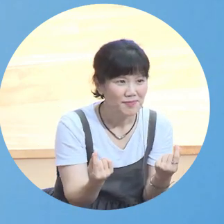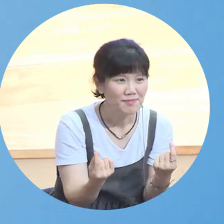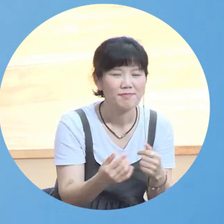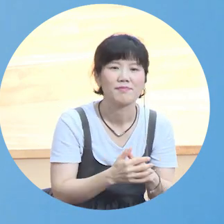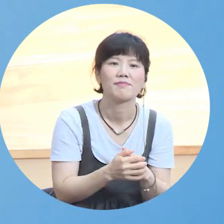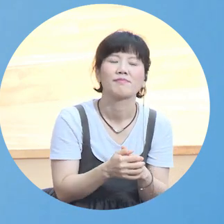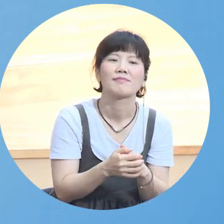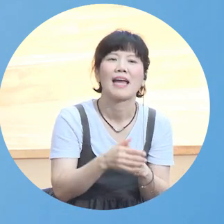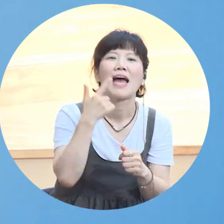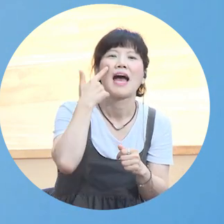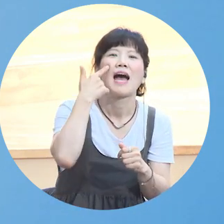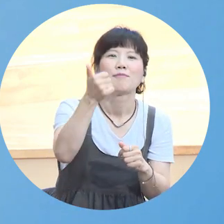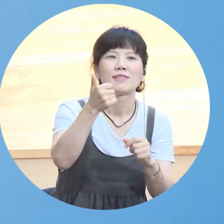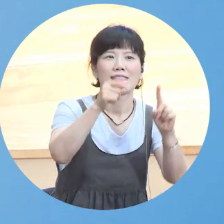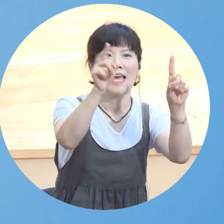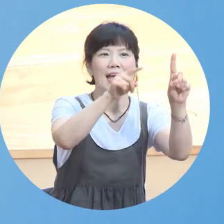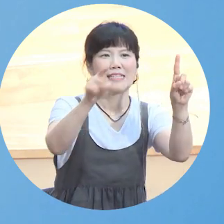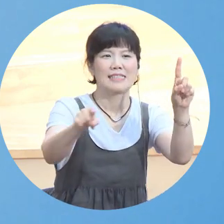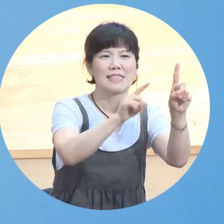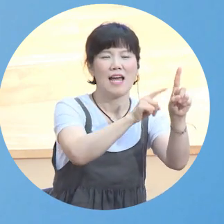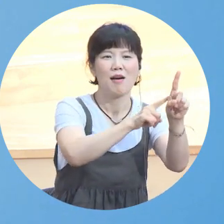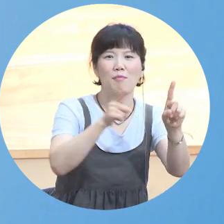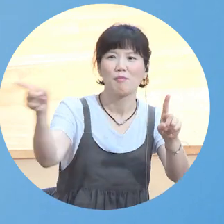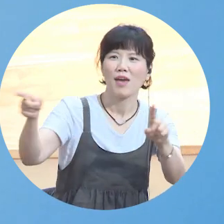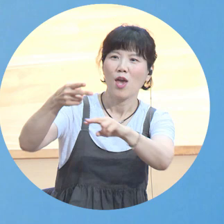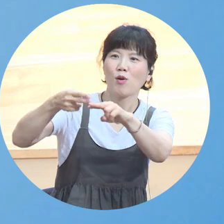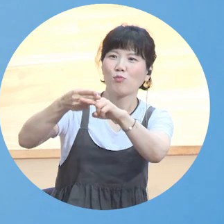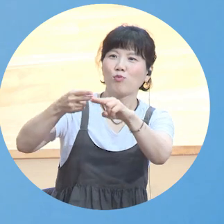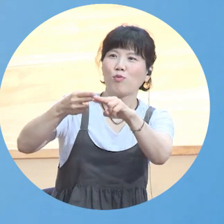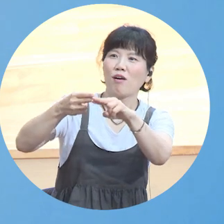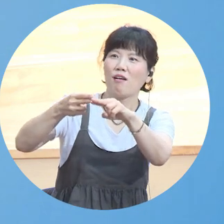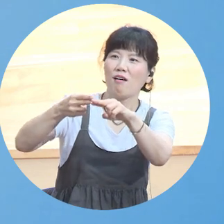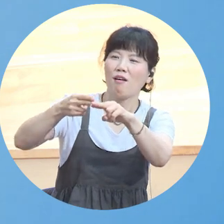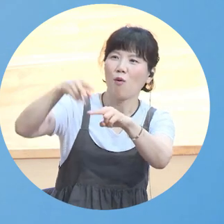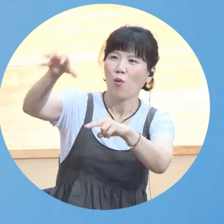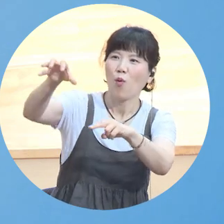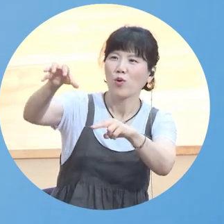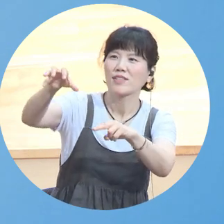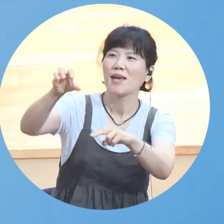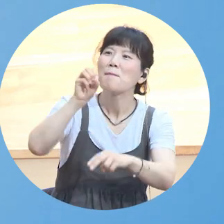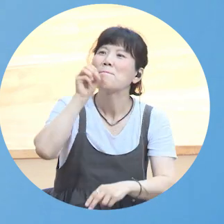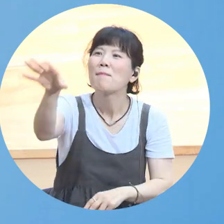사람이 북쪽의 대고 소리친다 밥좀 많이 입어요